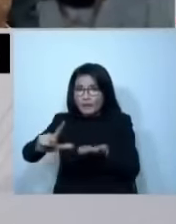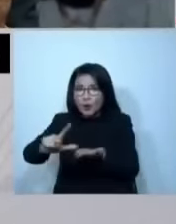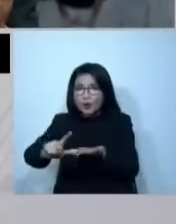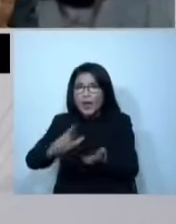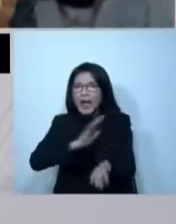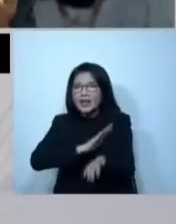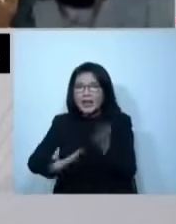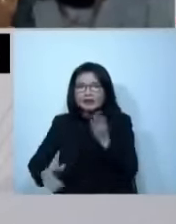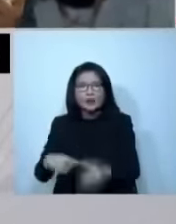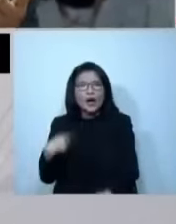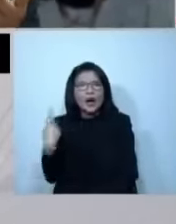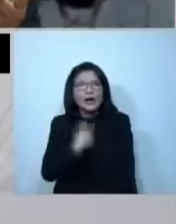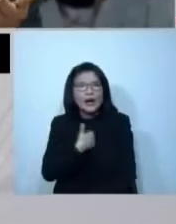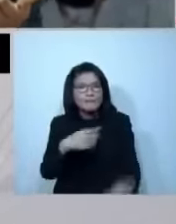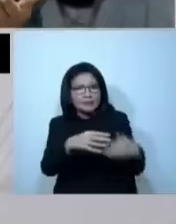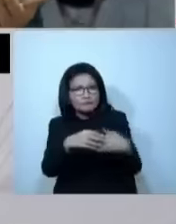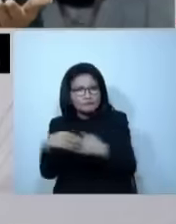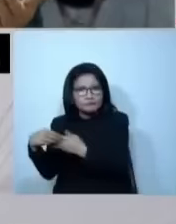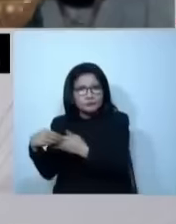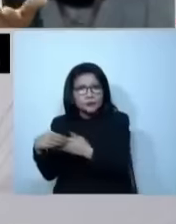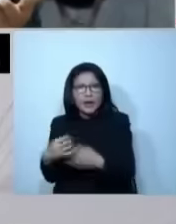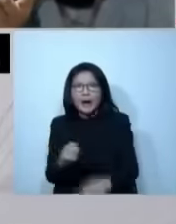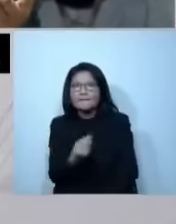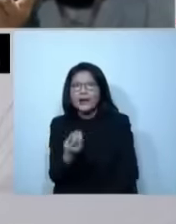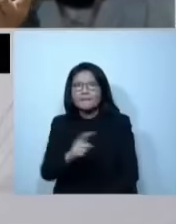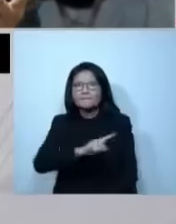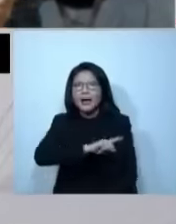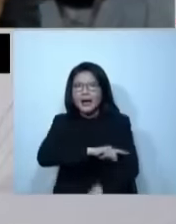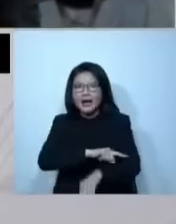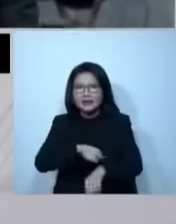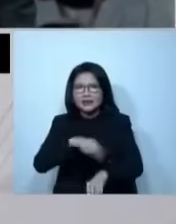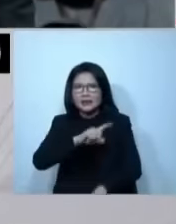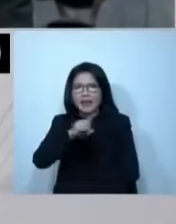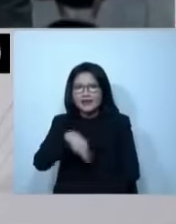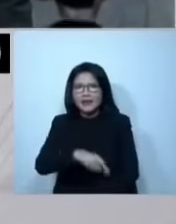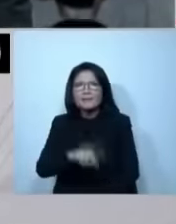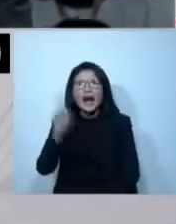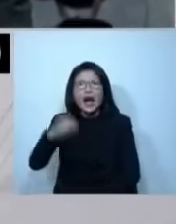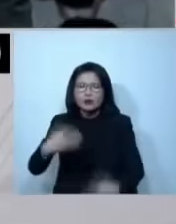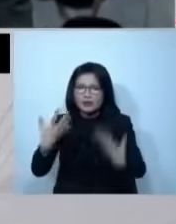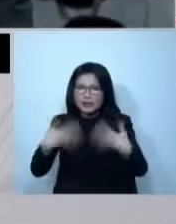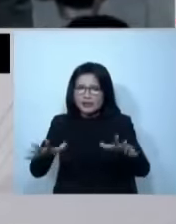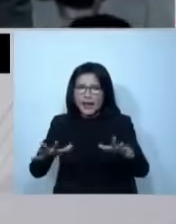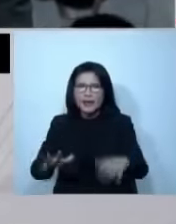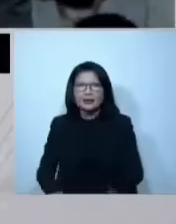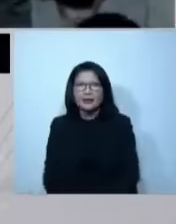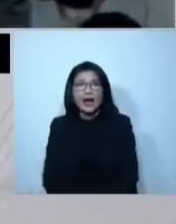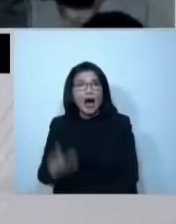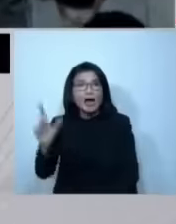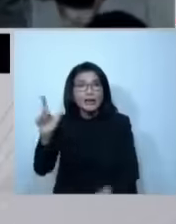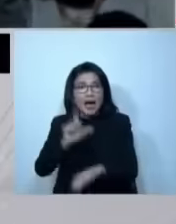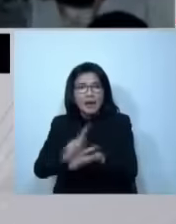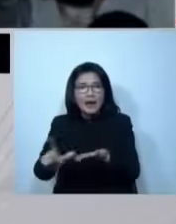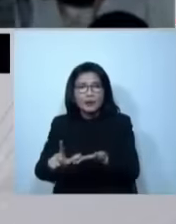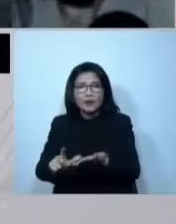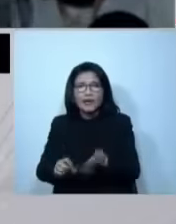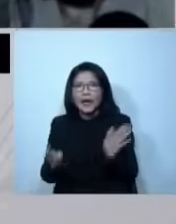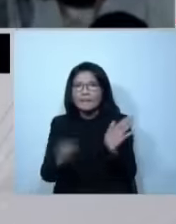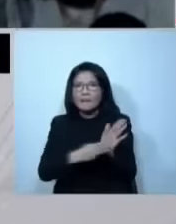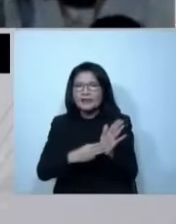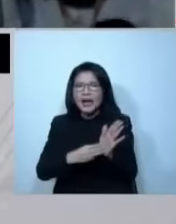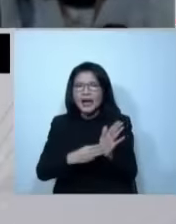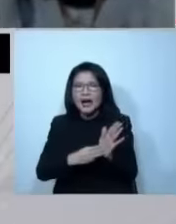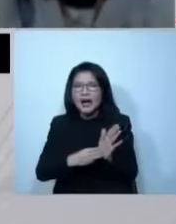maka kami memberikan arahan kepada jajaran berapa jam harus beres. Ketika dikatakan ada laporan tentang peristiwa X,